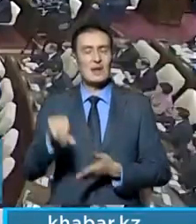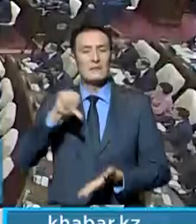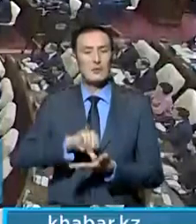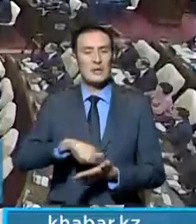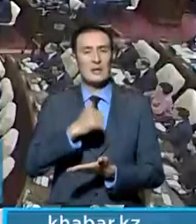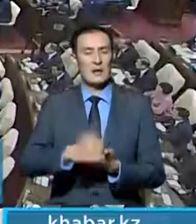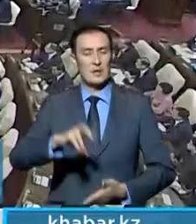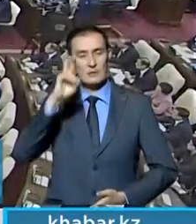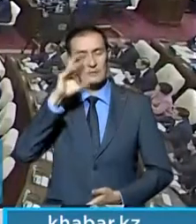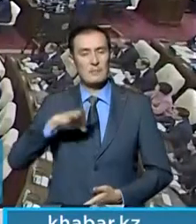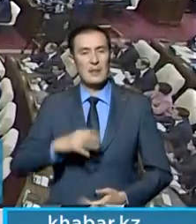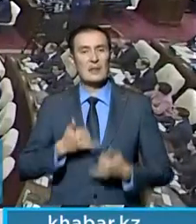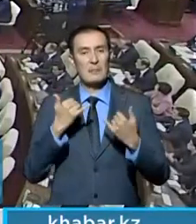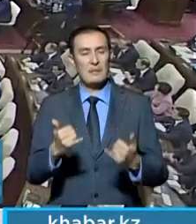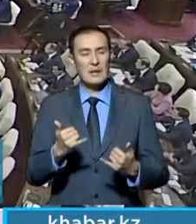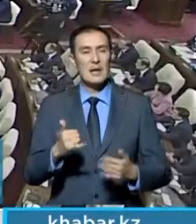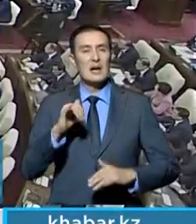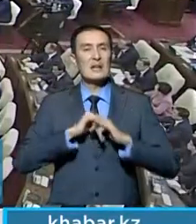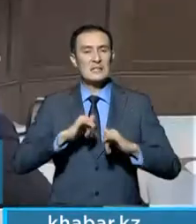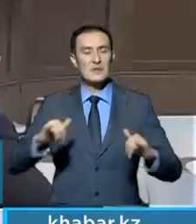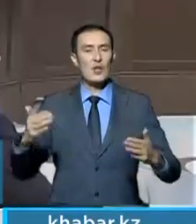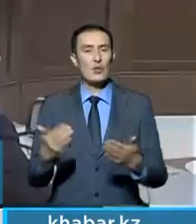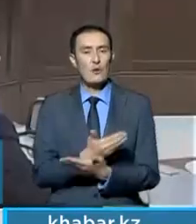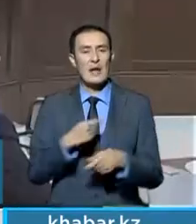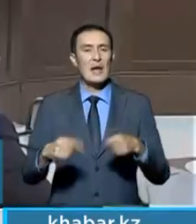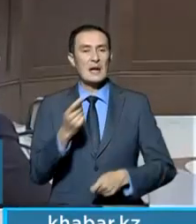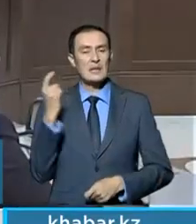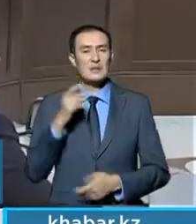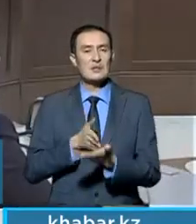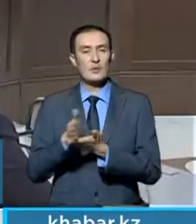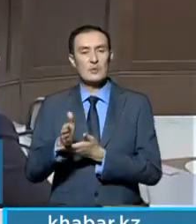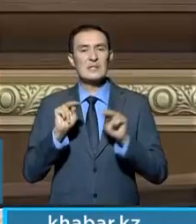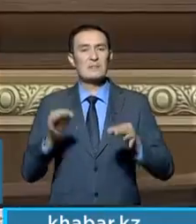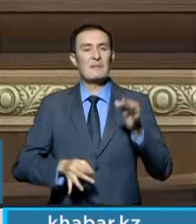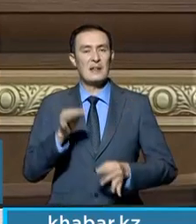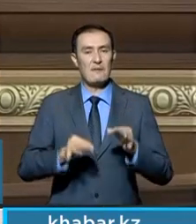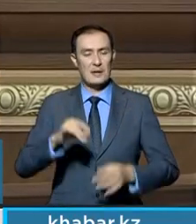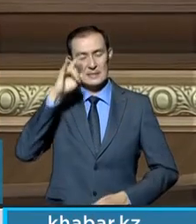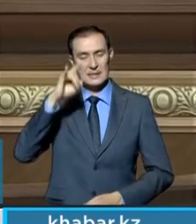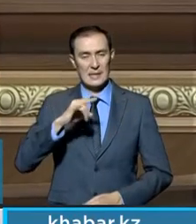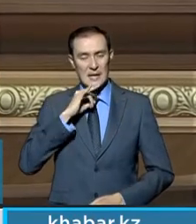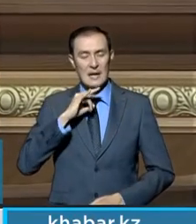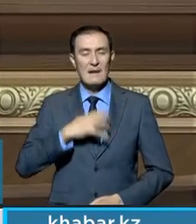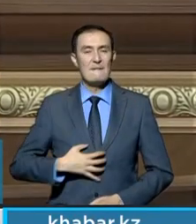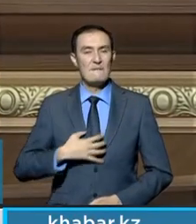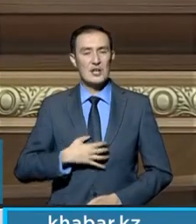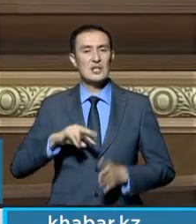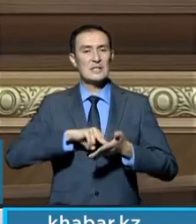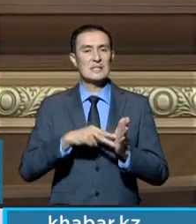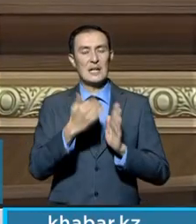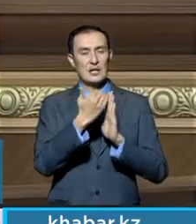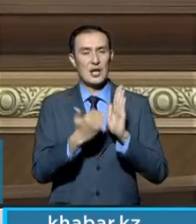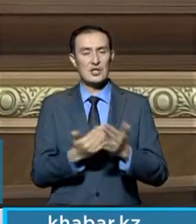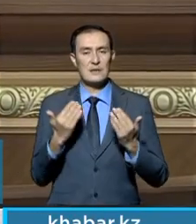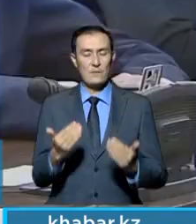главы государства было направлено на построение нового экономического курса справедливого Казахстана. Одна из самых важных задач на